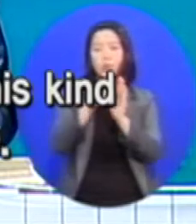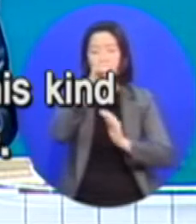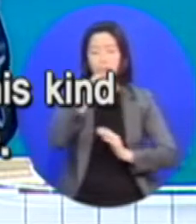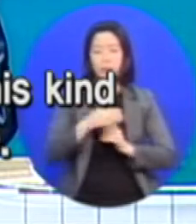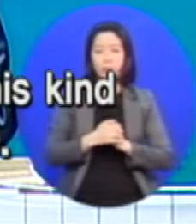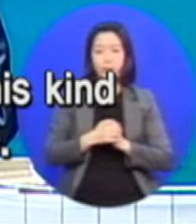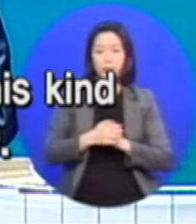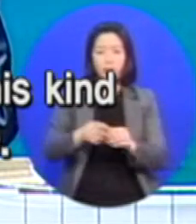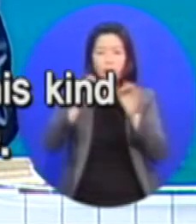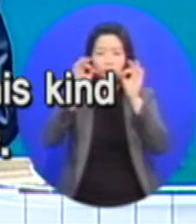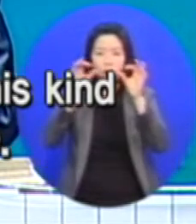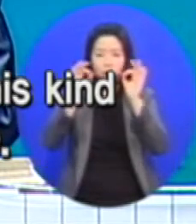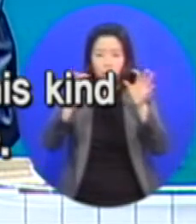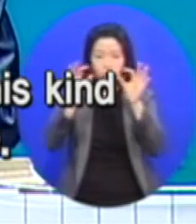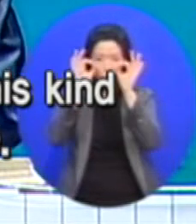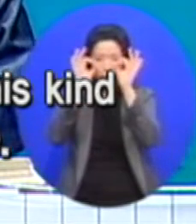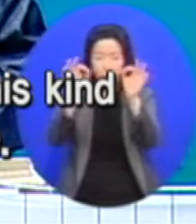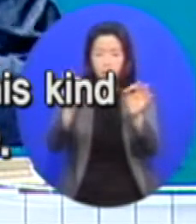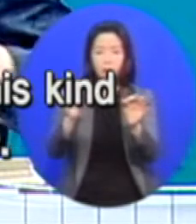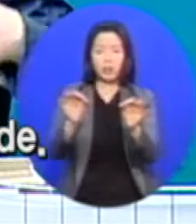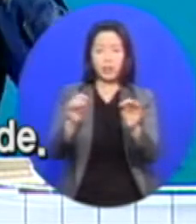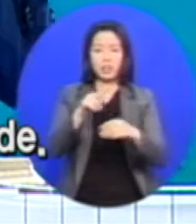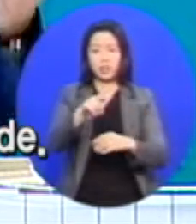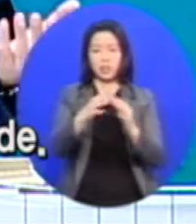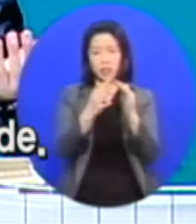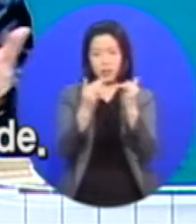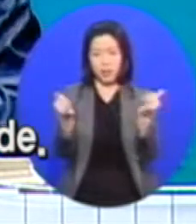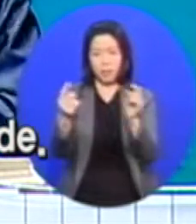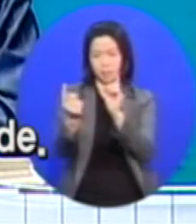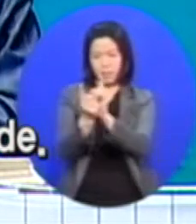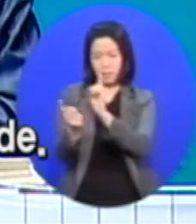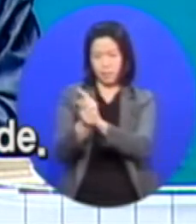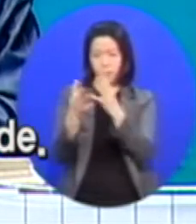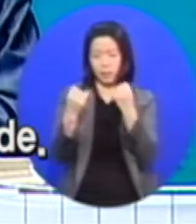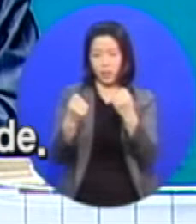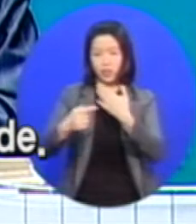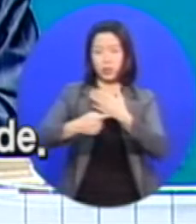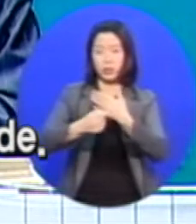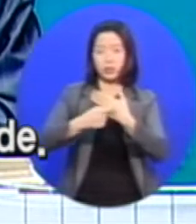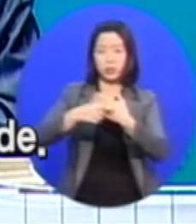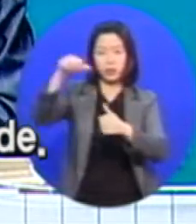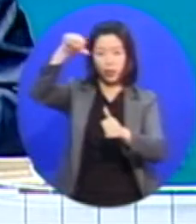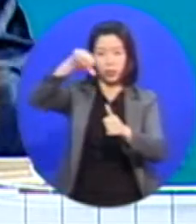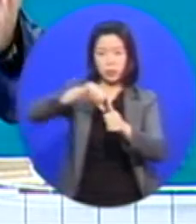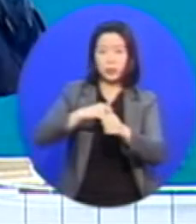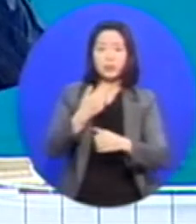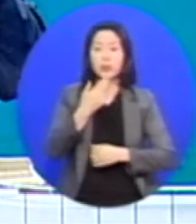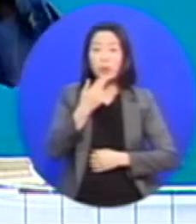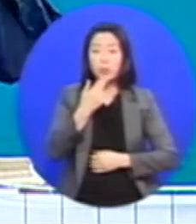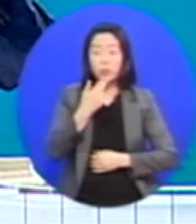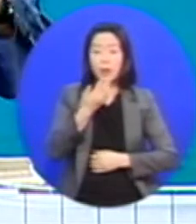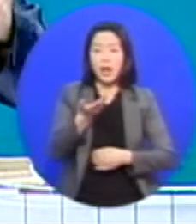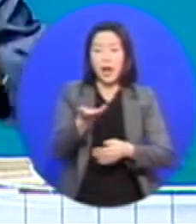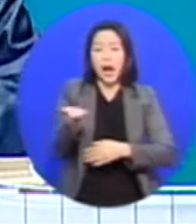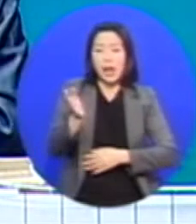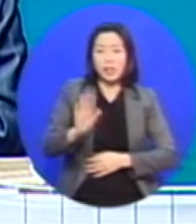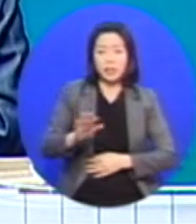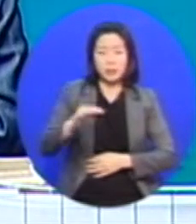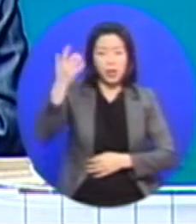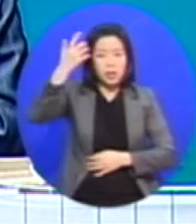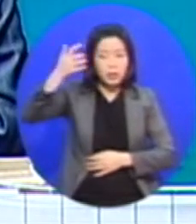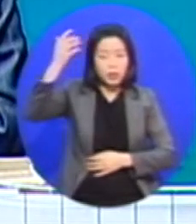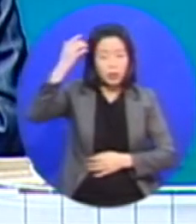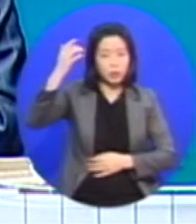사람 많이 만납니다 그런 겉으로 귀신 들린 것 같진 않아요 그러나 그는 완전히 영적으로 사로잡혀 있는